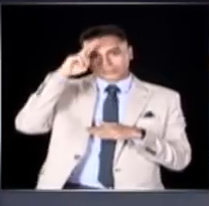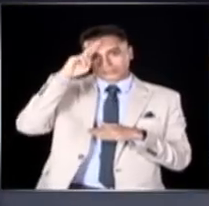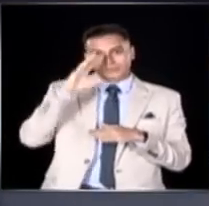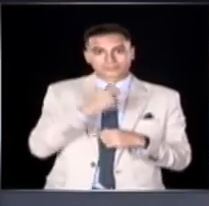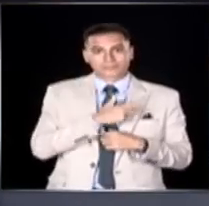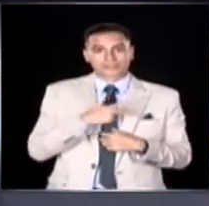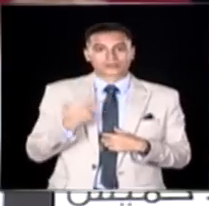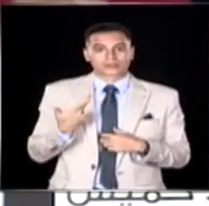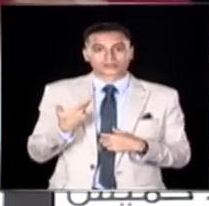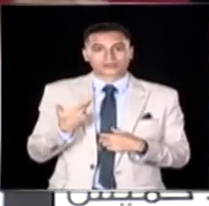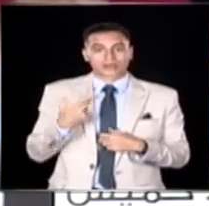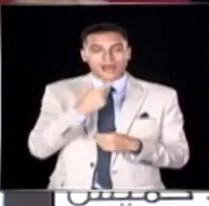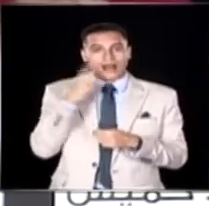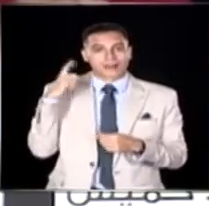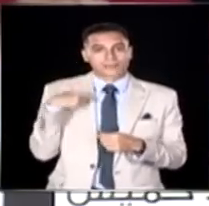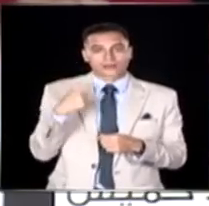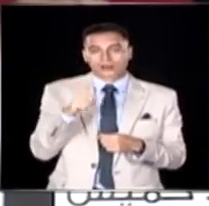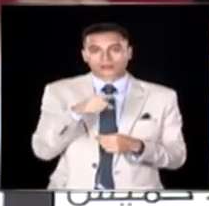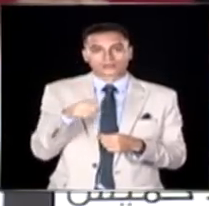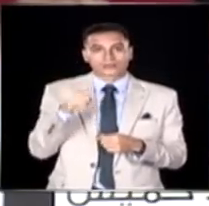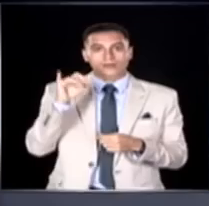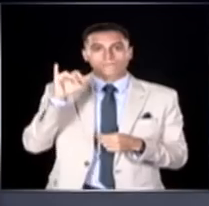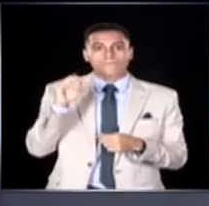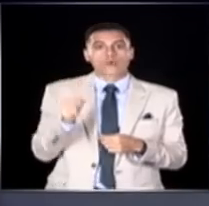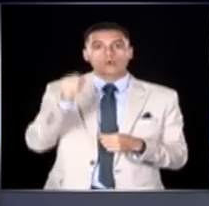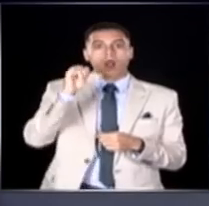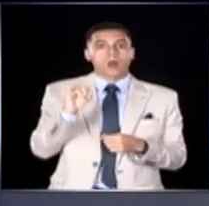دولة رومانيا. غلط. كم عدد حروف كلمة مقاومة؟